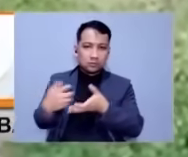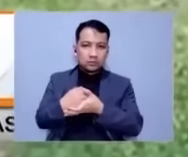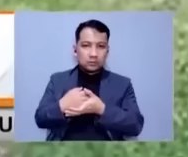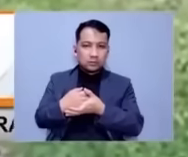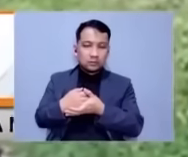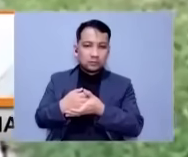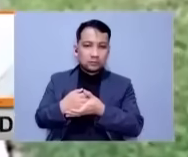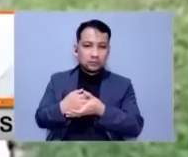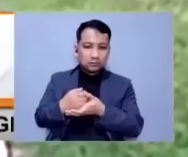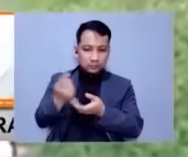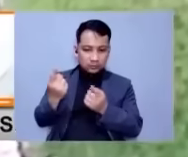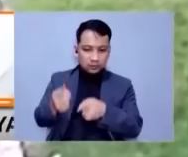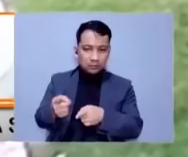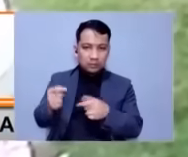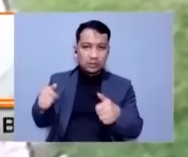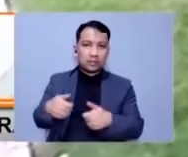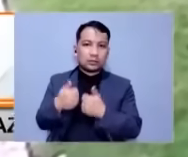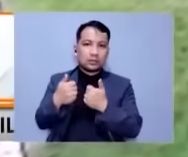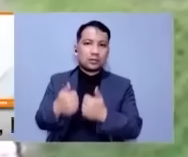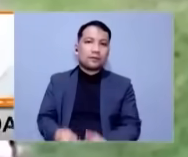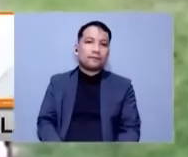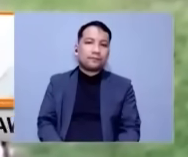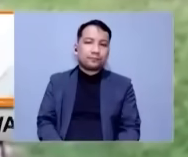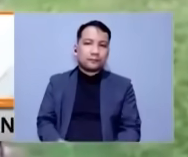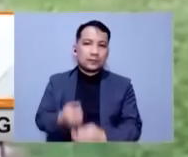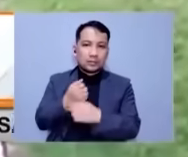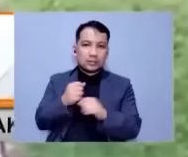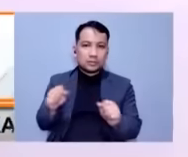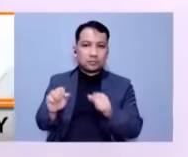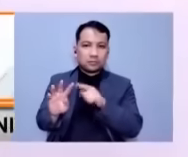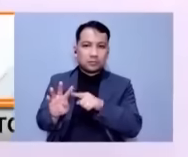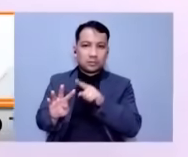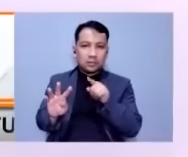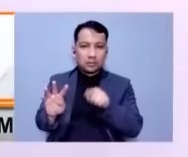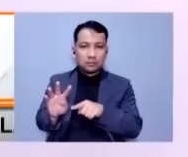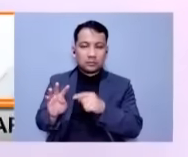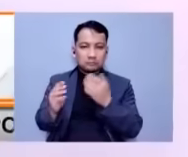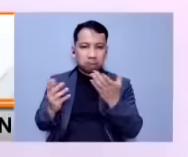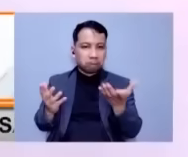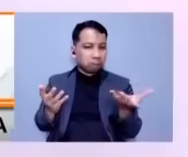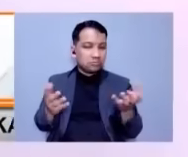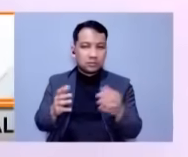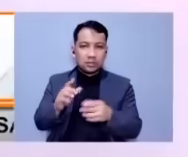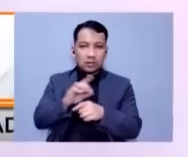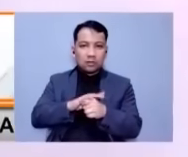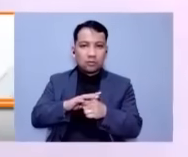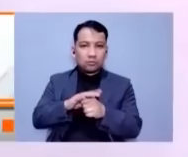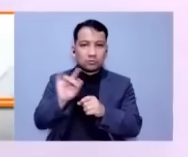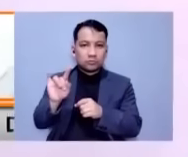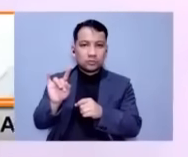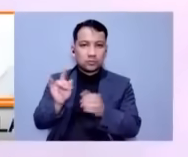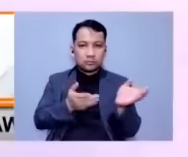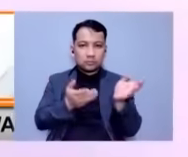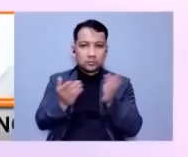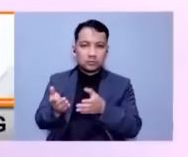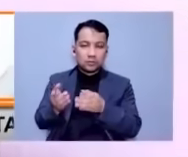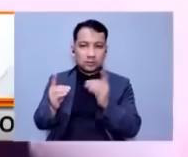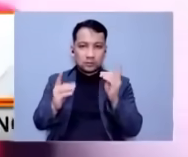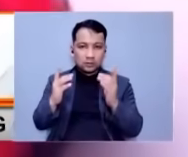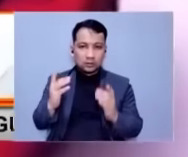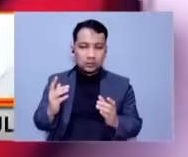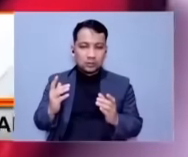nang mangyari ang aksidente. Ligtas naman ang 4 na sakay ng truck. Base sa local media, dinala sa pulisya ang driver nang tumanggi